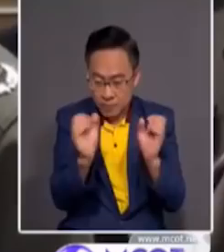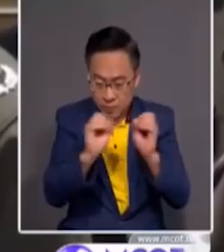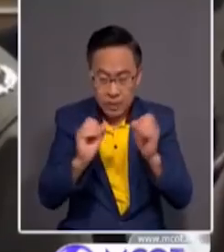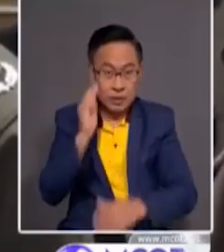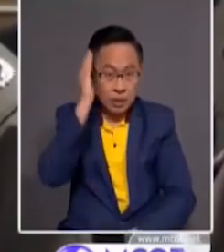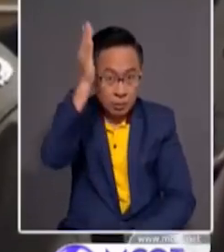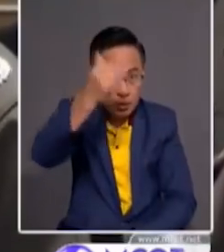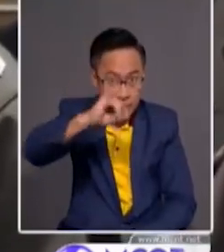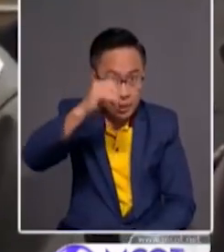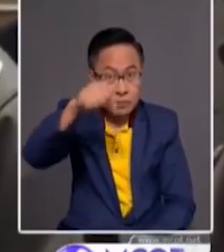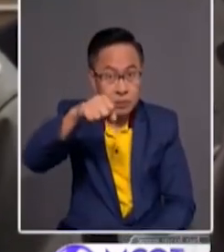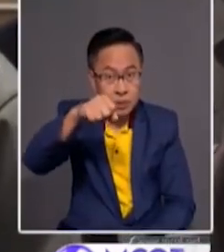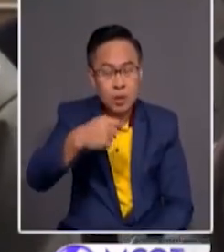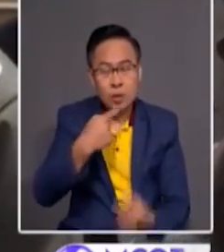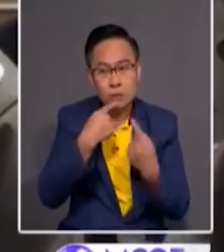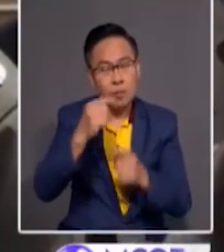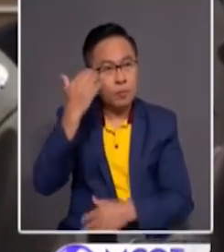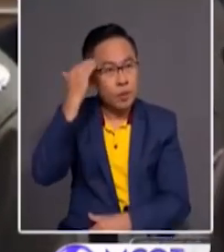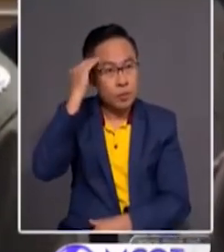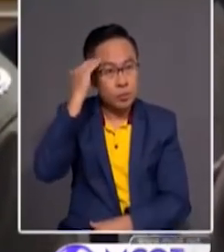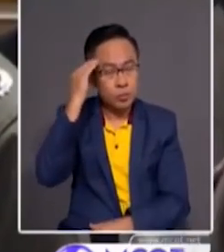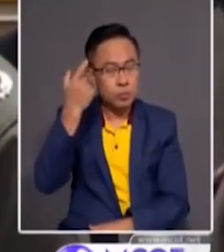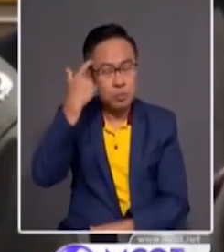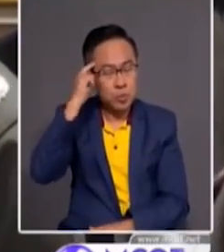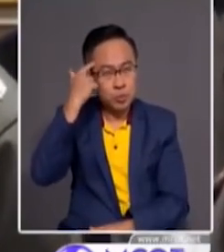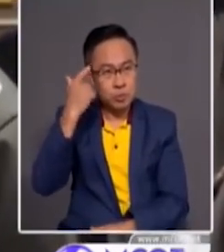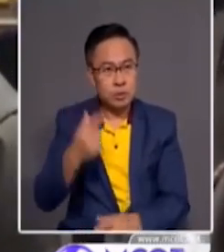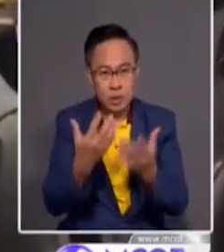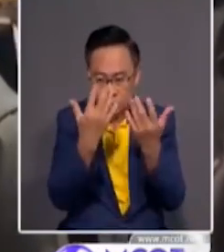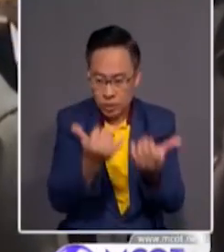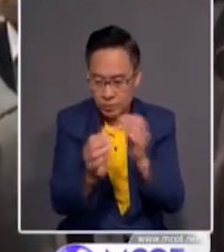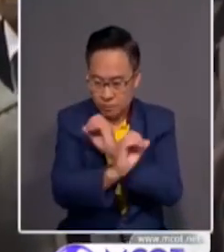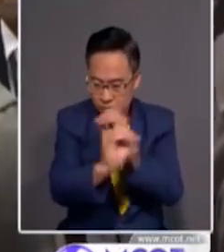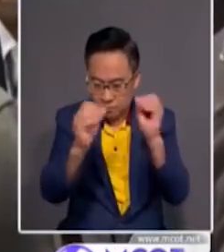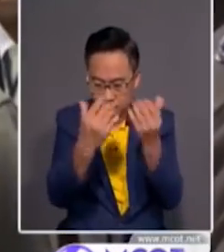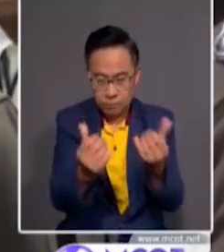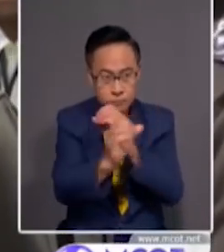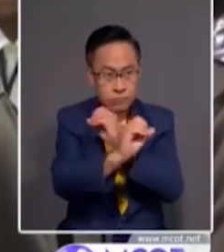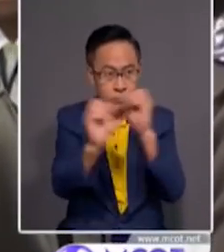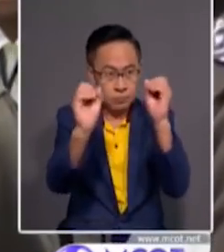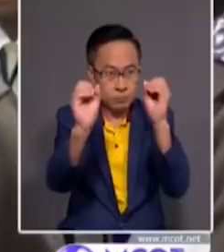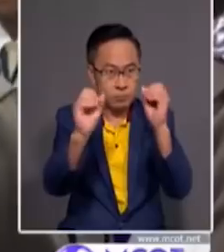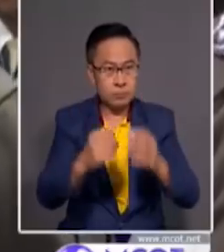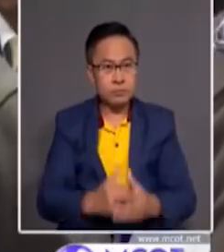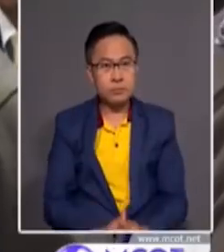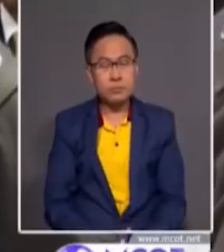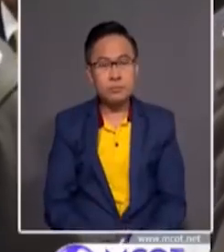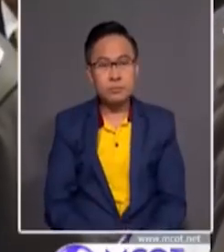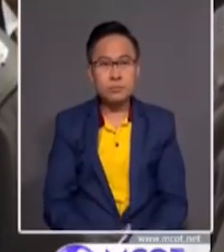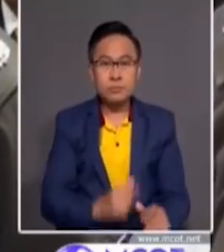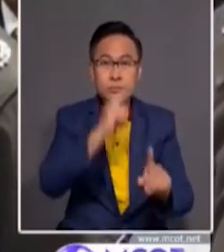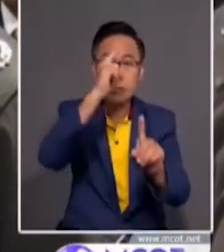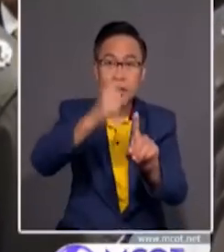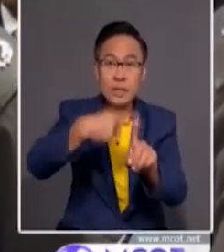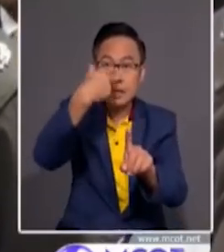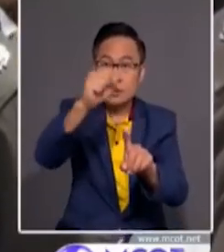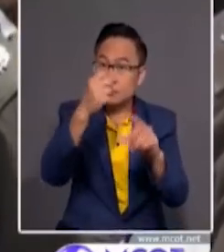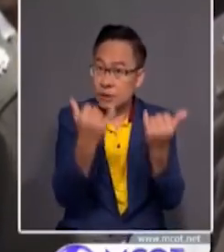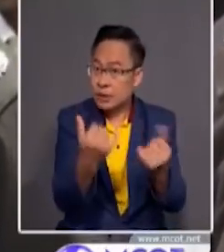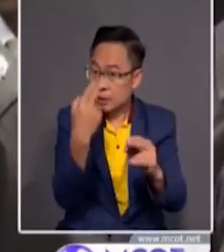ราบเหมือนกัน แต่ณตอนนี้ยังไม่มีใช่ไหมท่าน ครับ ไม่มีภายในเดือนตุลาเนี่ยก็ยังไม่เกิดขึ้นใช่ไหมเรื่อง